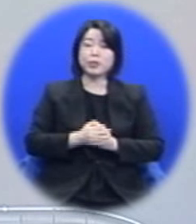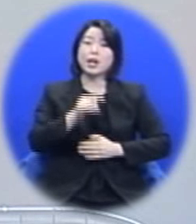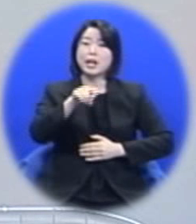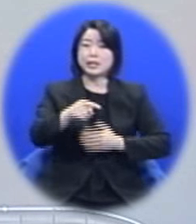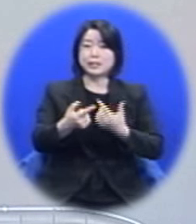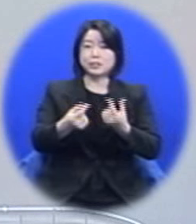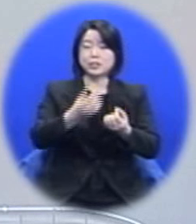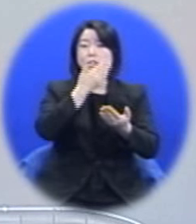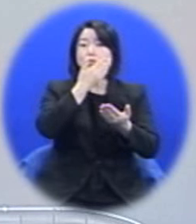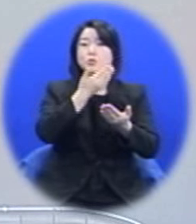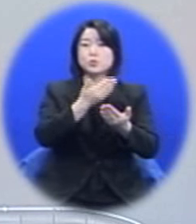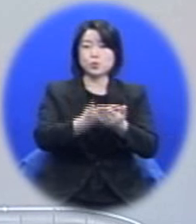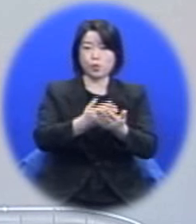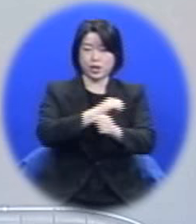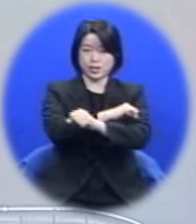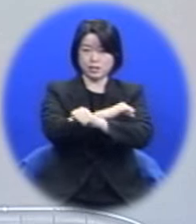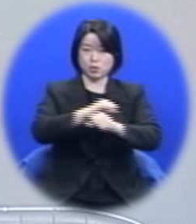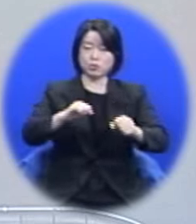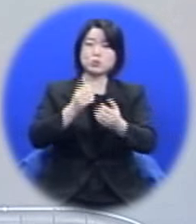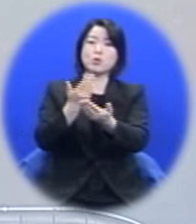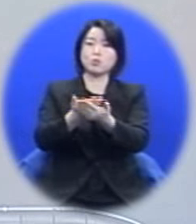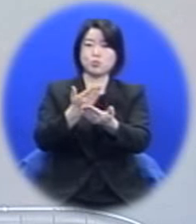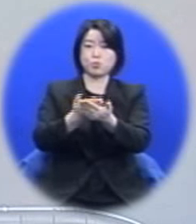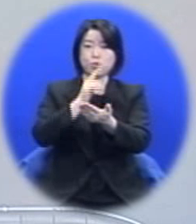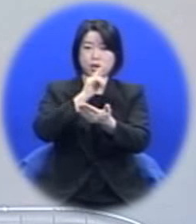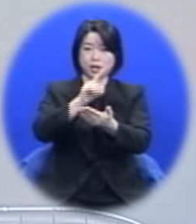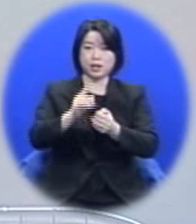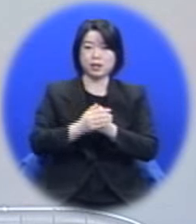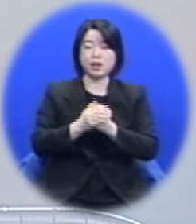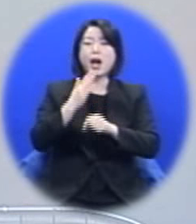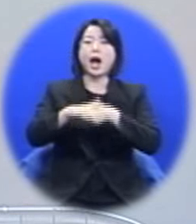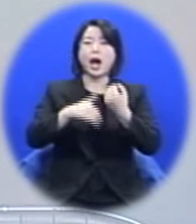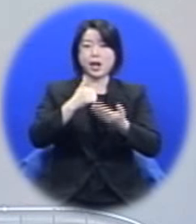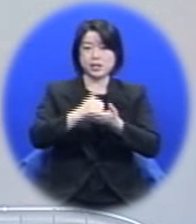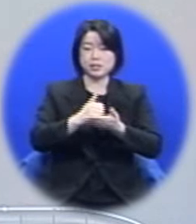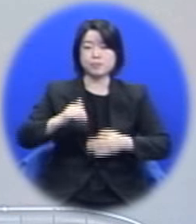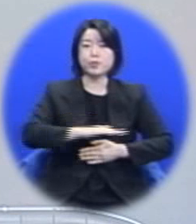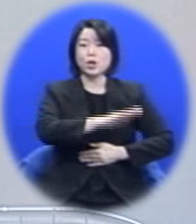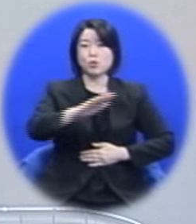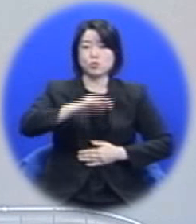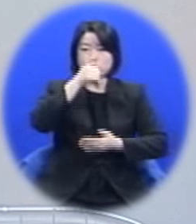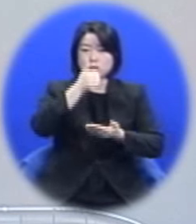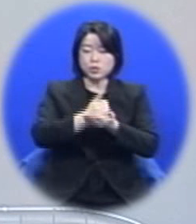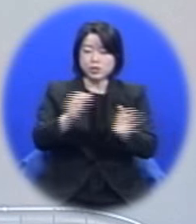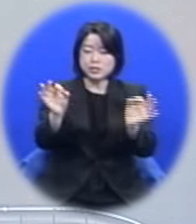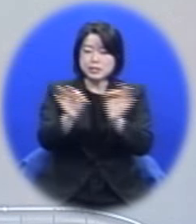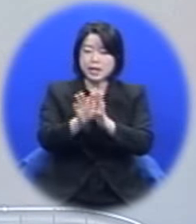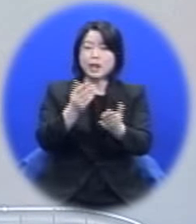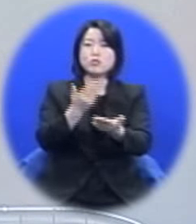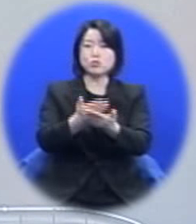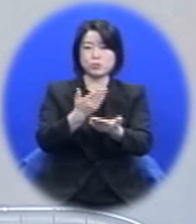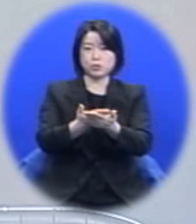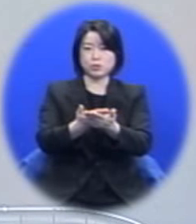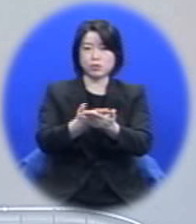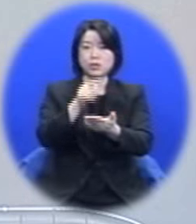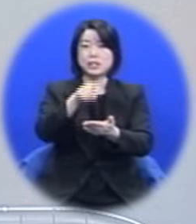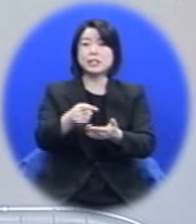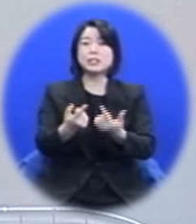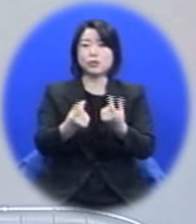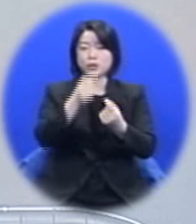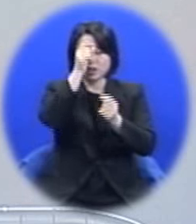그렇게 중요한 용서를 구하라. 하나님, 우리 죄를 사하여 주옵소서. 이렇게 기도하라고